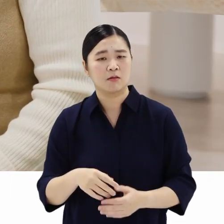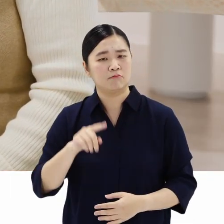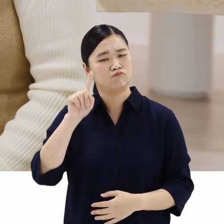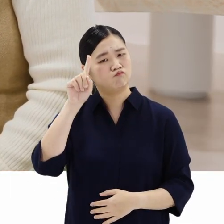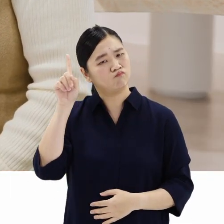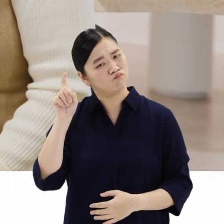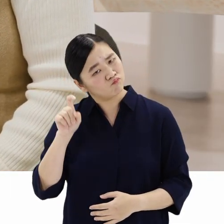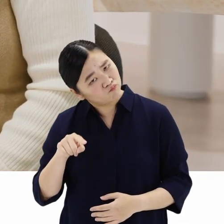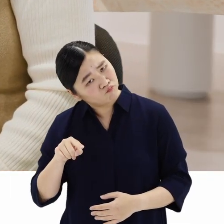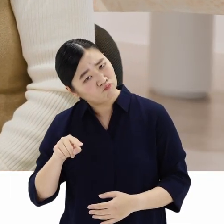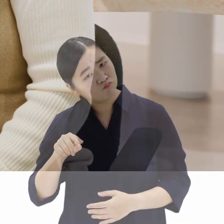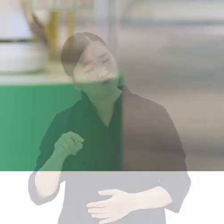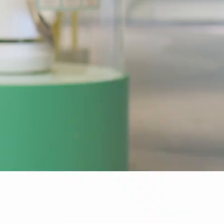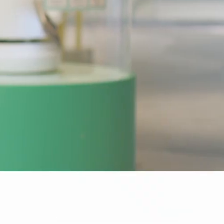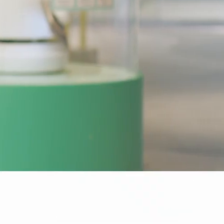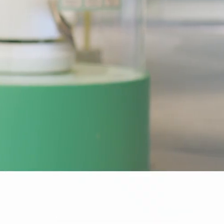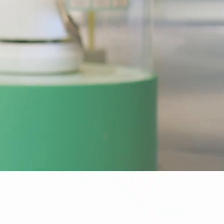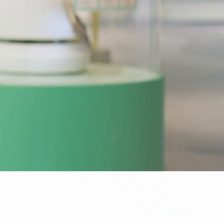不思議。